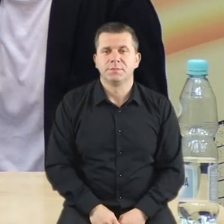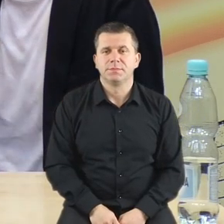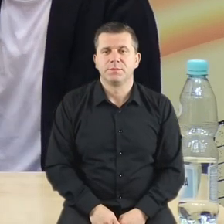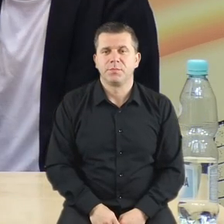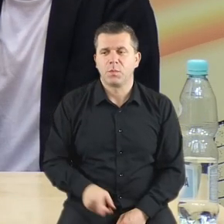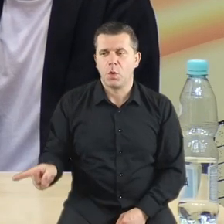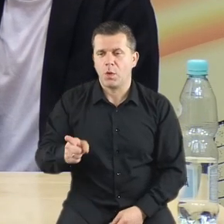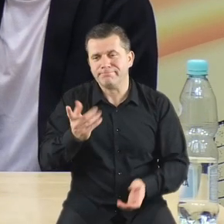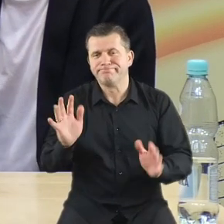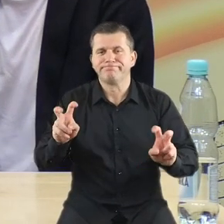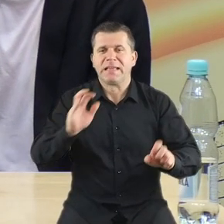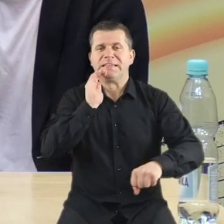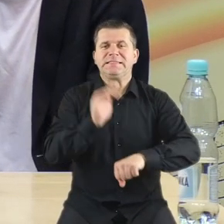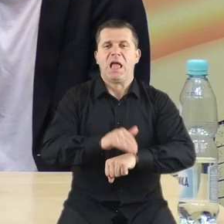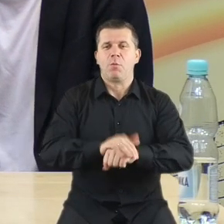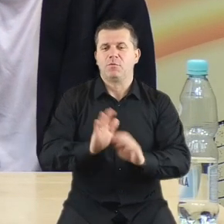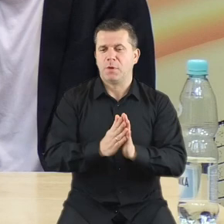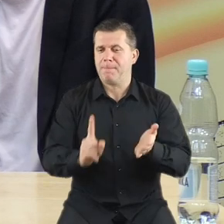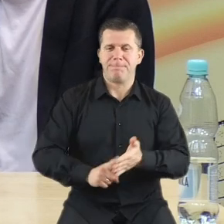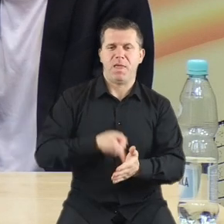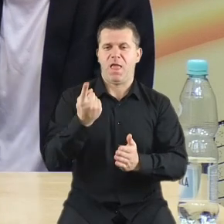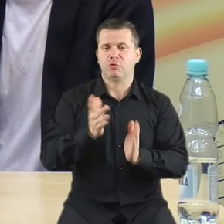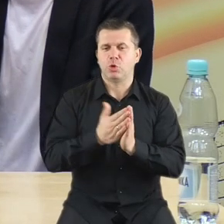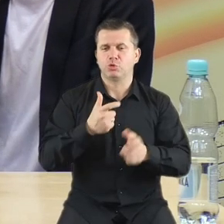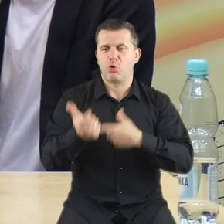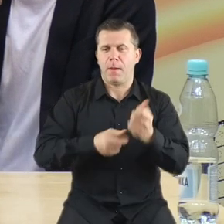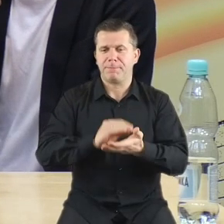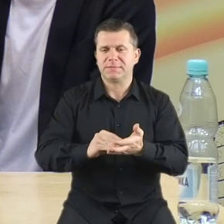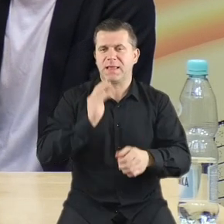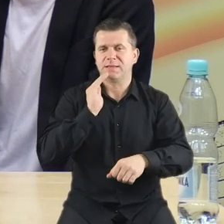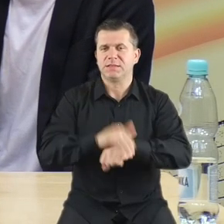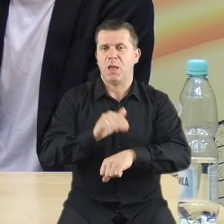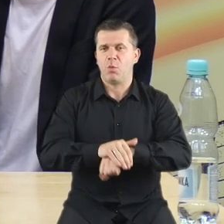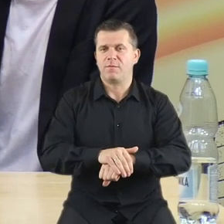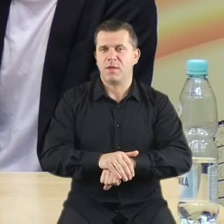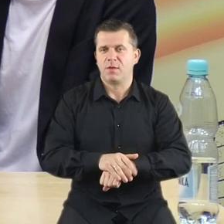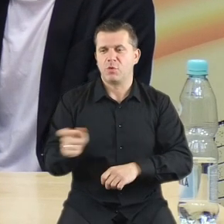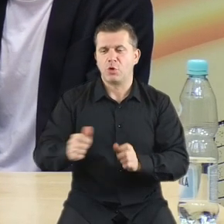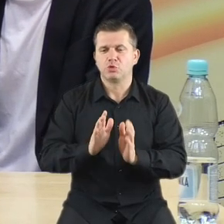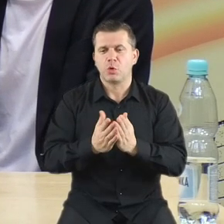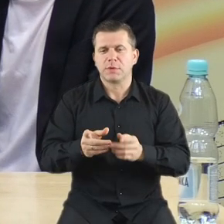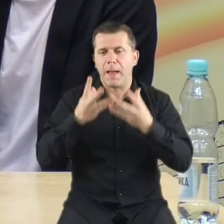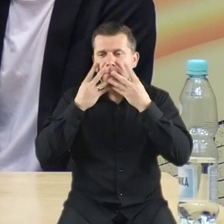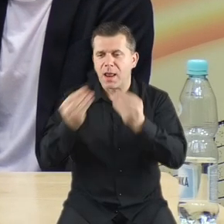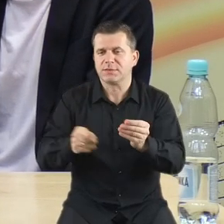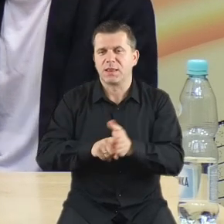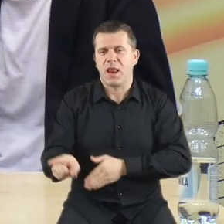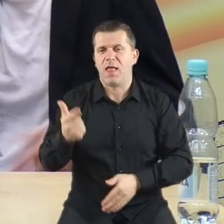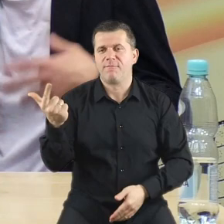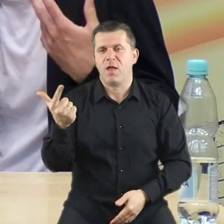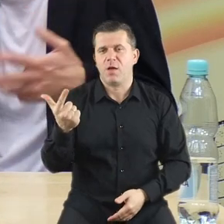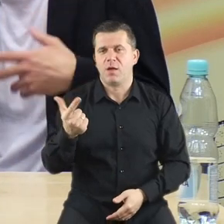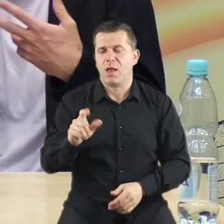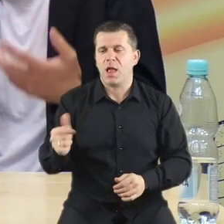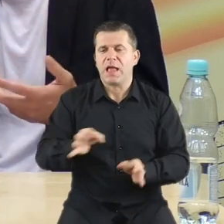u mnie taką książkę. Ja pierwszy raz w życiu pisałem książkę na zamówienie. To jest książka prezent dla dwojga właśnie. Historia o tym, jak się urodzili,